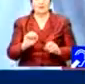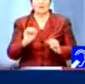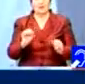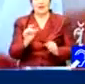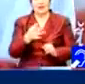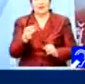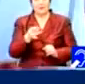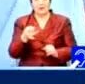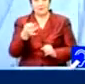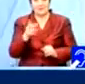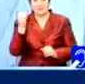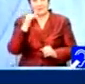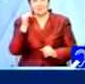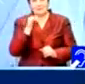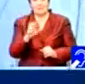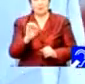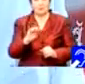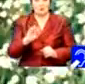Râbnița, Bălți, Dubăsar, Odesa și Botoșani.